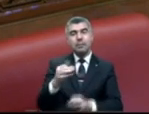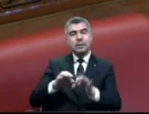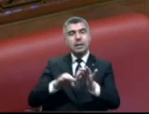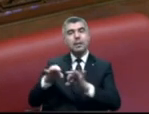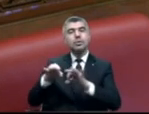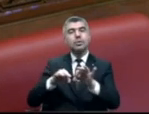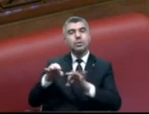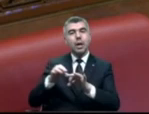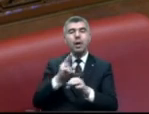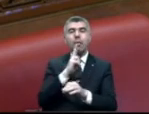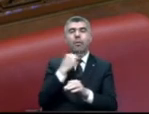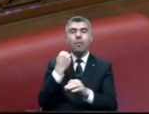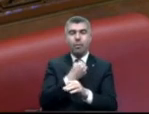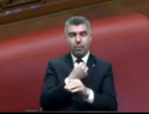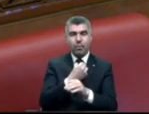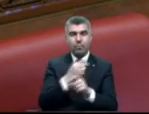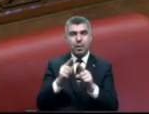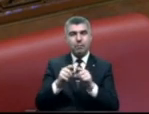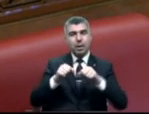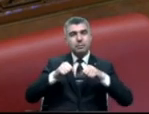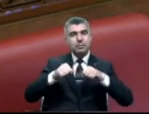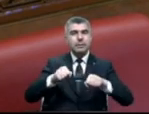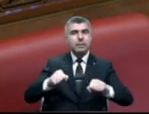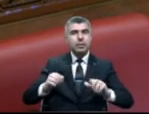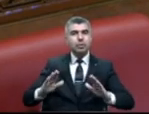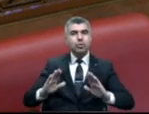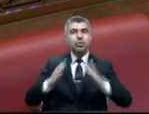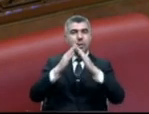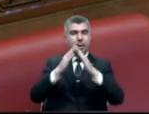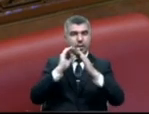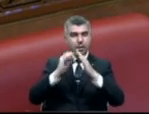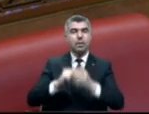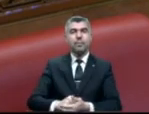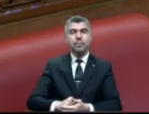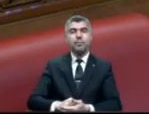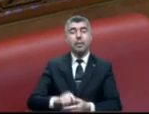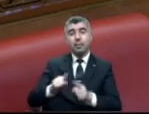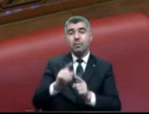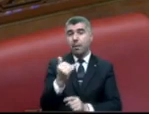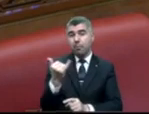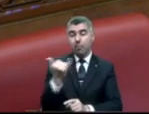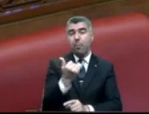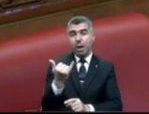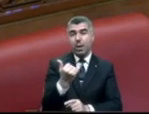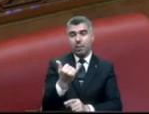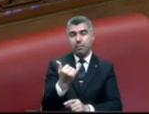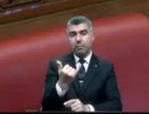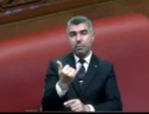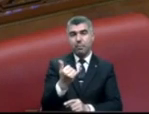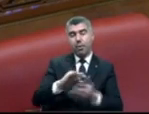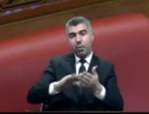بالاستراتيجية ديال الحكومة للنهوض بقطاع المعادن اللي هو قطاع أفقي وجد مهم فيما